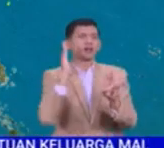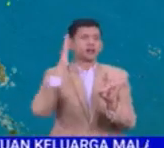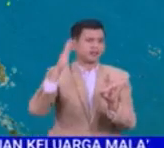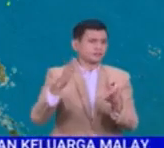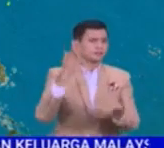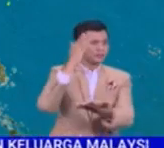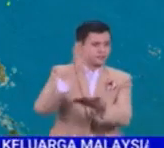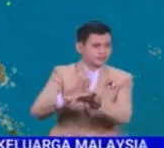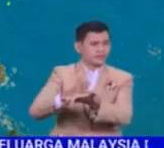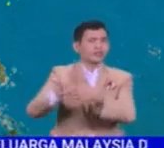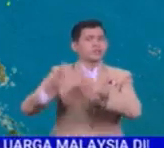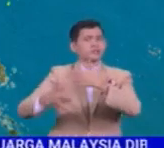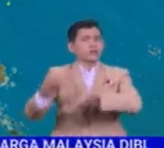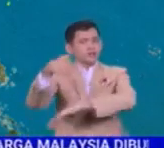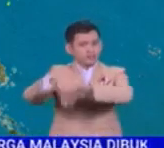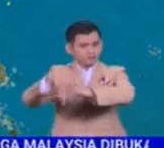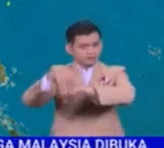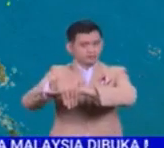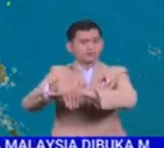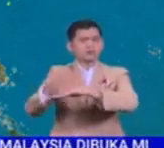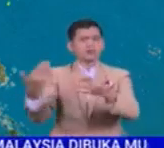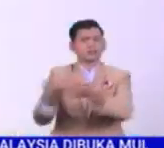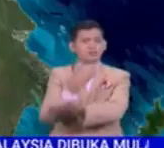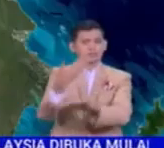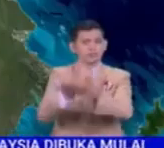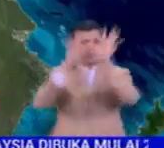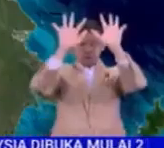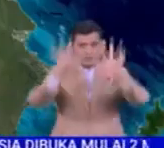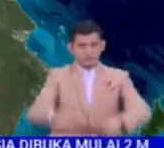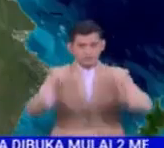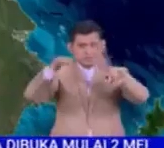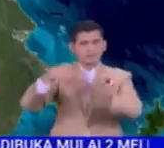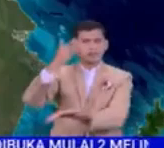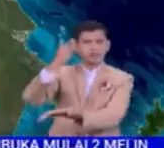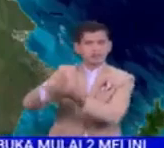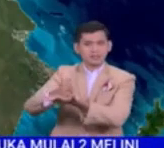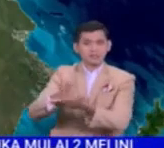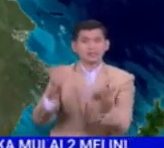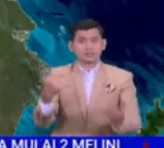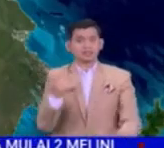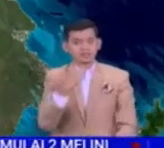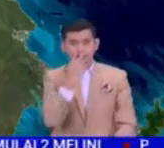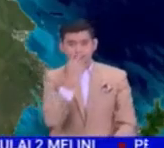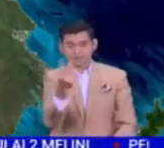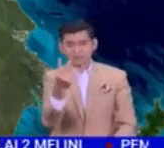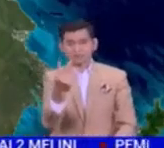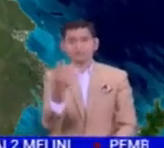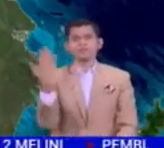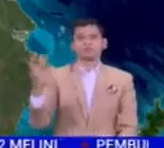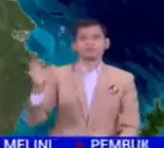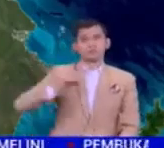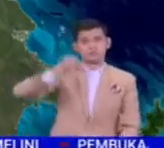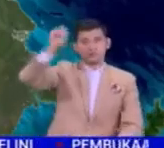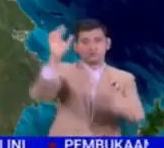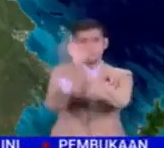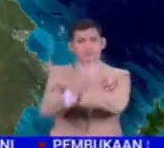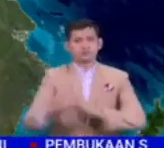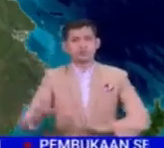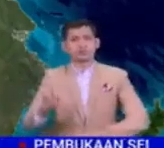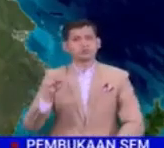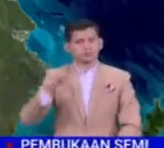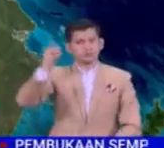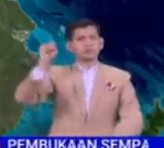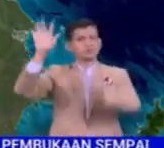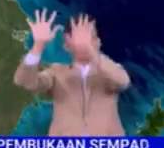hanya menjelang awal malam nanti. Kita lihat tinjauan cuaca untuk negeri Sabah dan Sarawak pula. Bagi negeri Sabah, hujan lebat